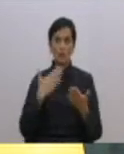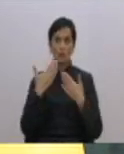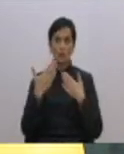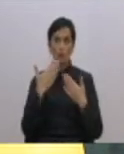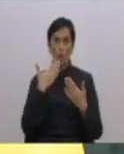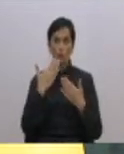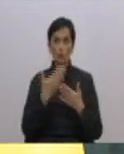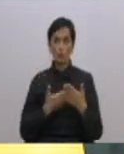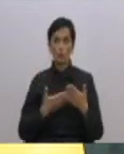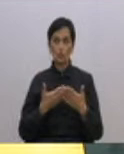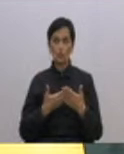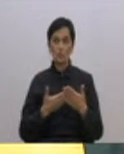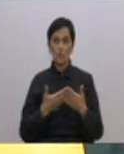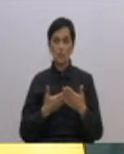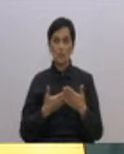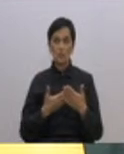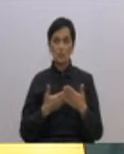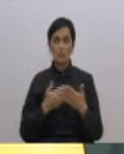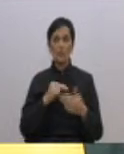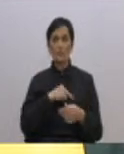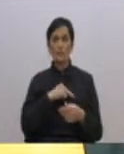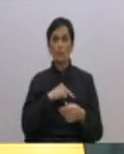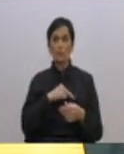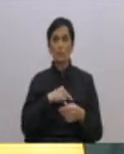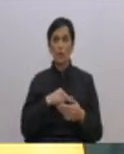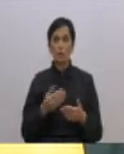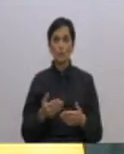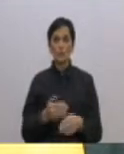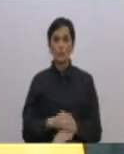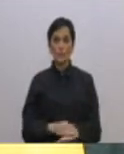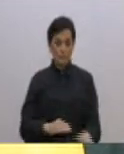და ასე ვთქვათ ვიმუშაოთ.